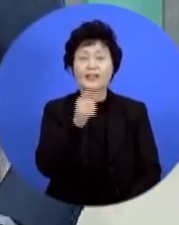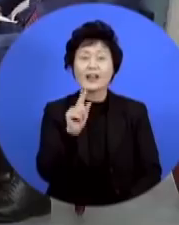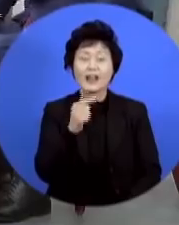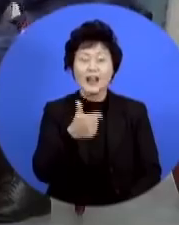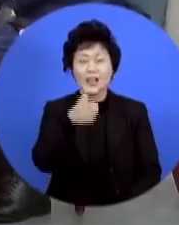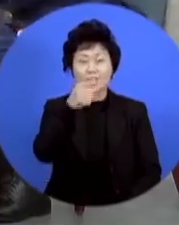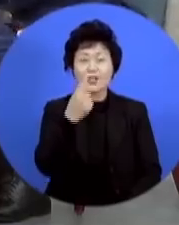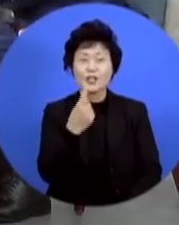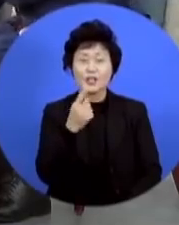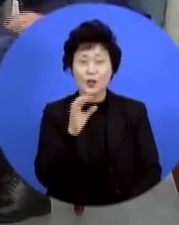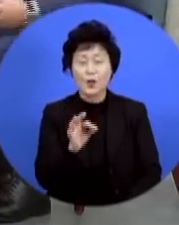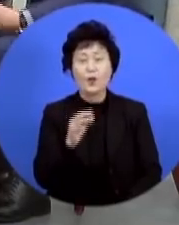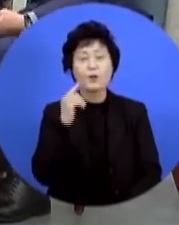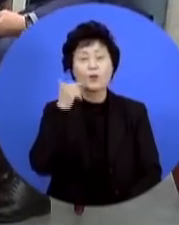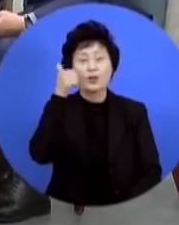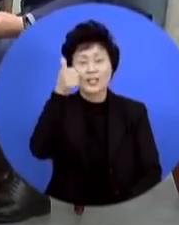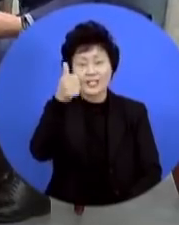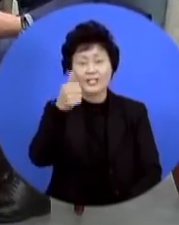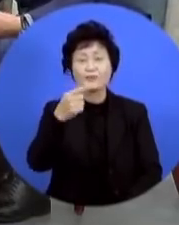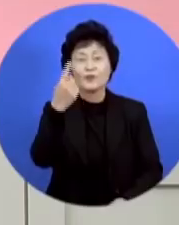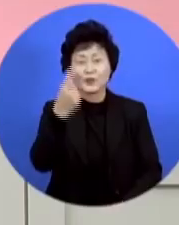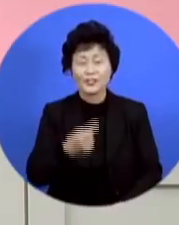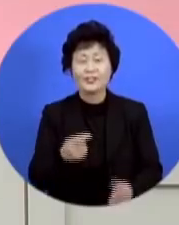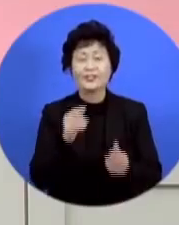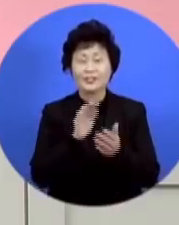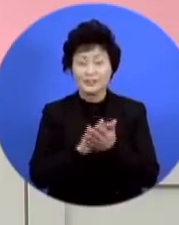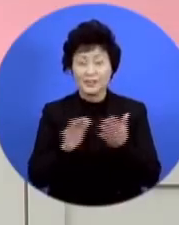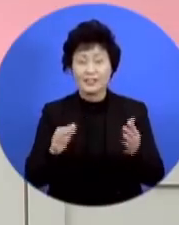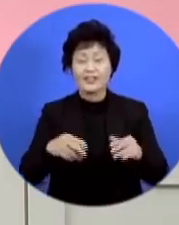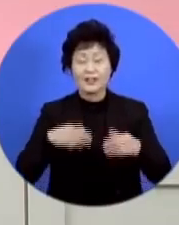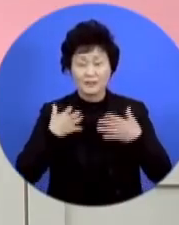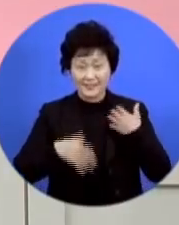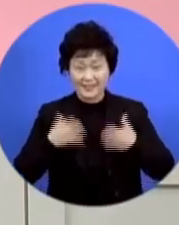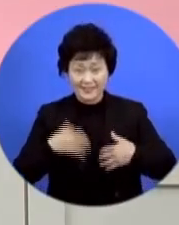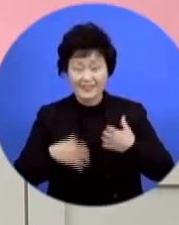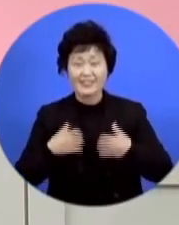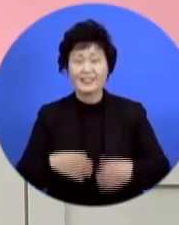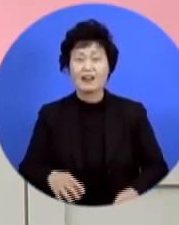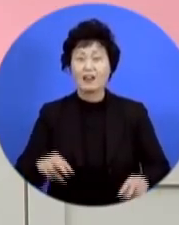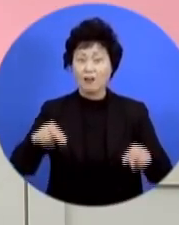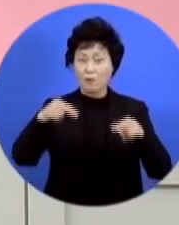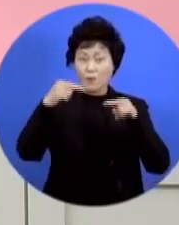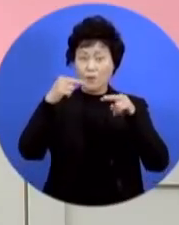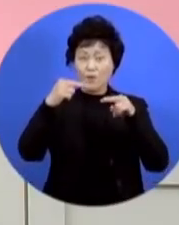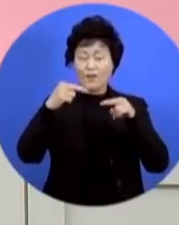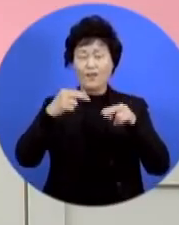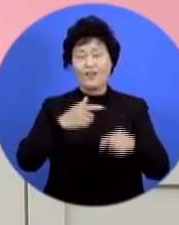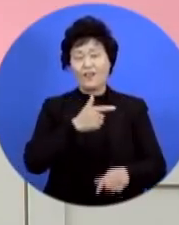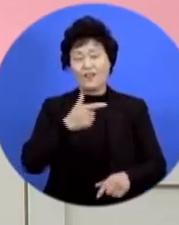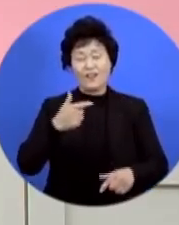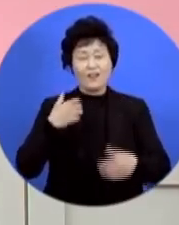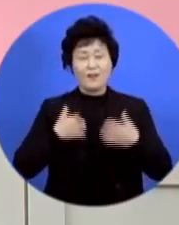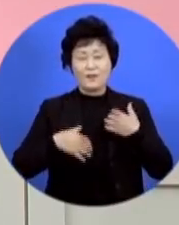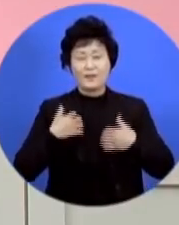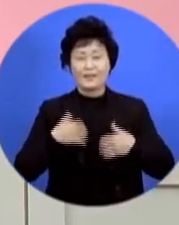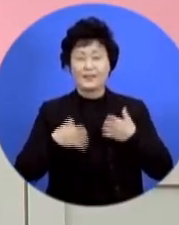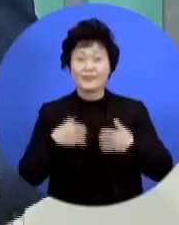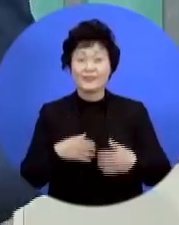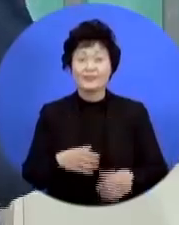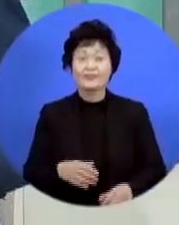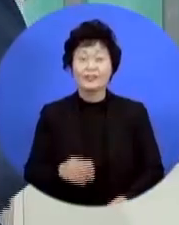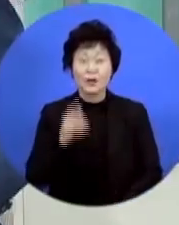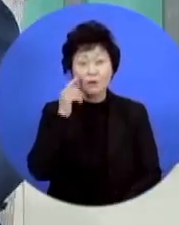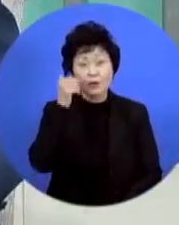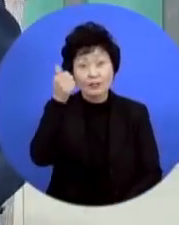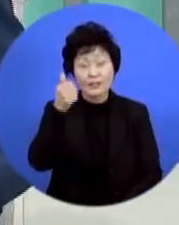반갑습니다. 안녕하세요. 네, 감사합니다. 선생님. 반갑습니다. 네. 아, 직접 이렇게 예. 뵙네요. 아, 감사합니다. 불러주셔서 감사합니다. 목사님 내가